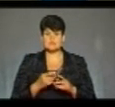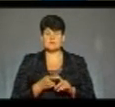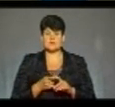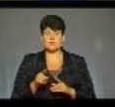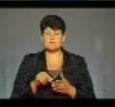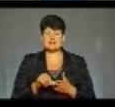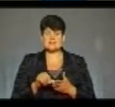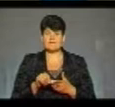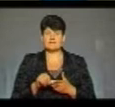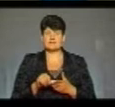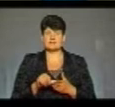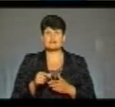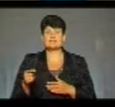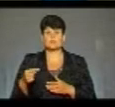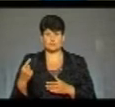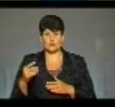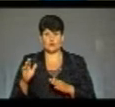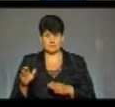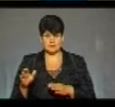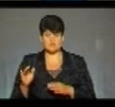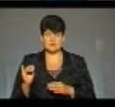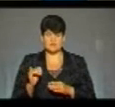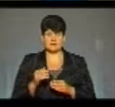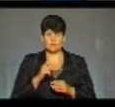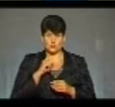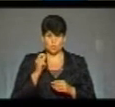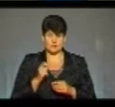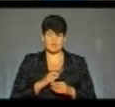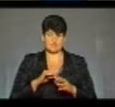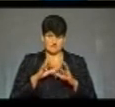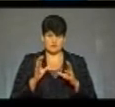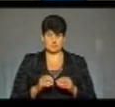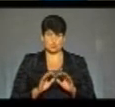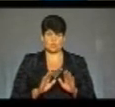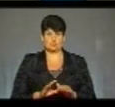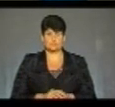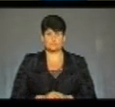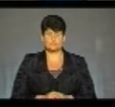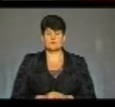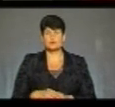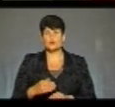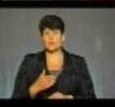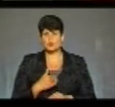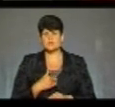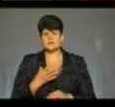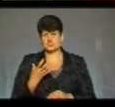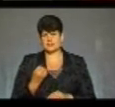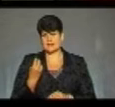для представників від Тернопільщини, так і від України загалом. Ну, також хочеться ще таких